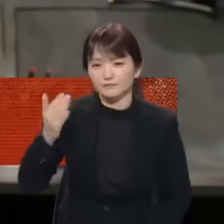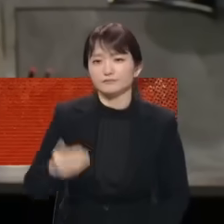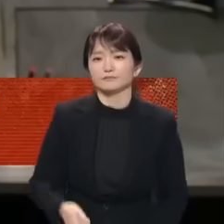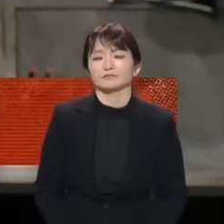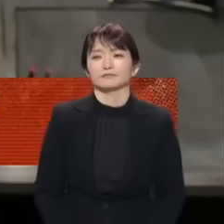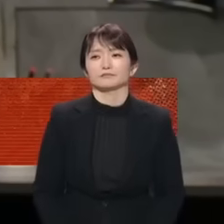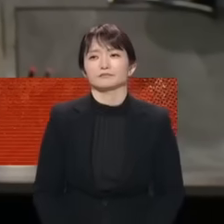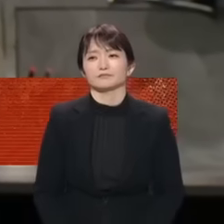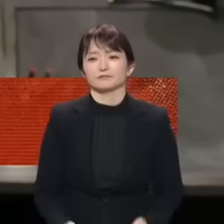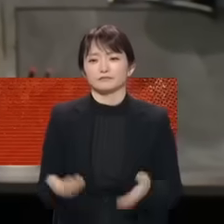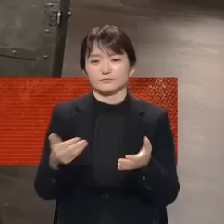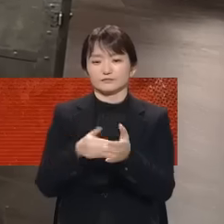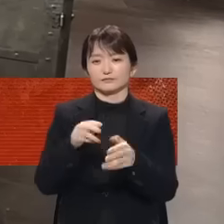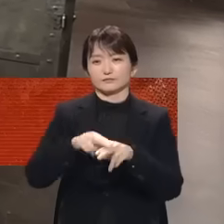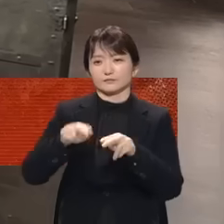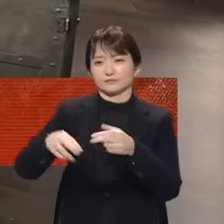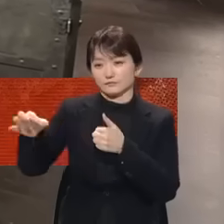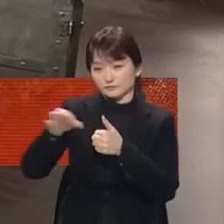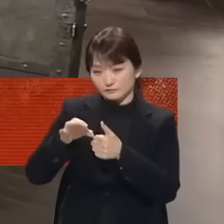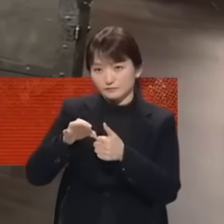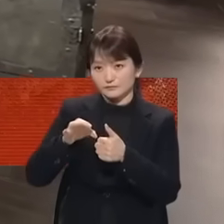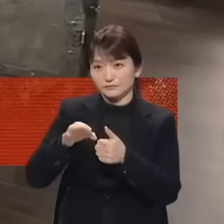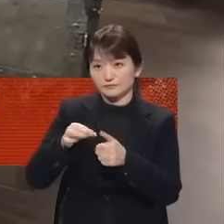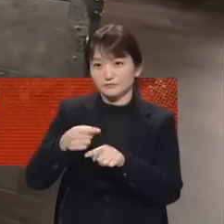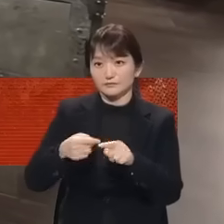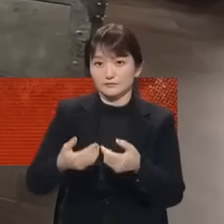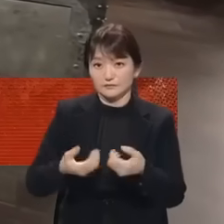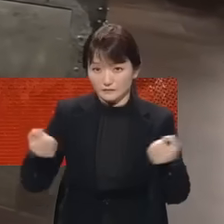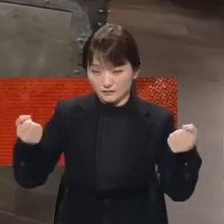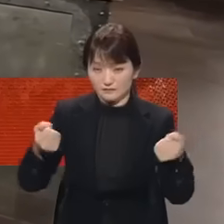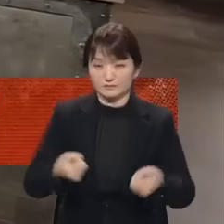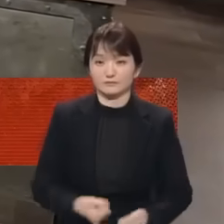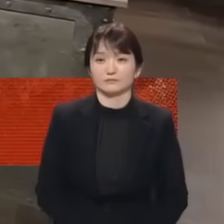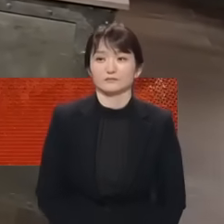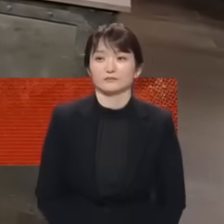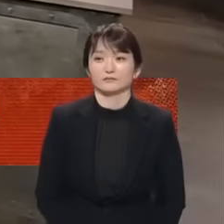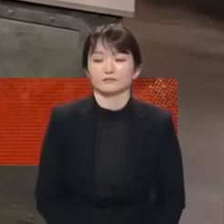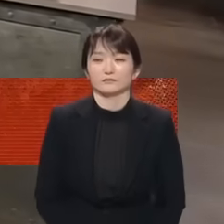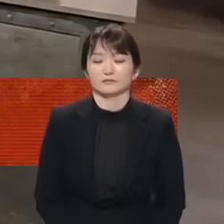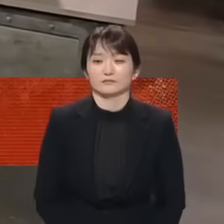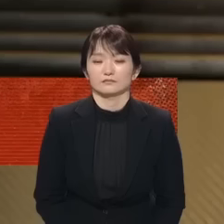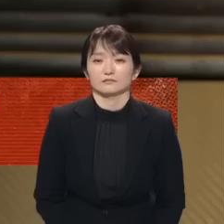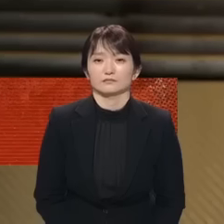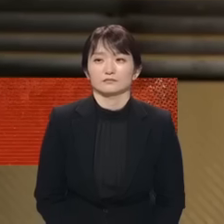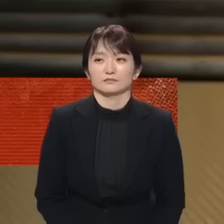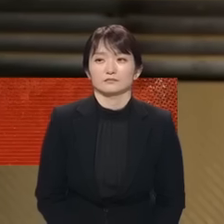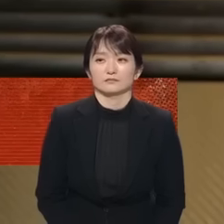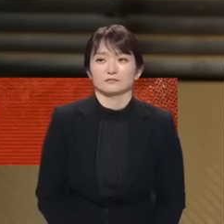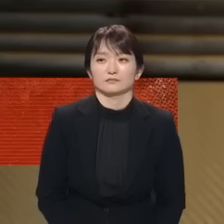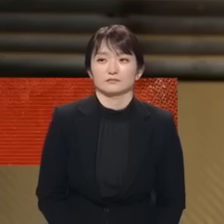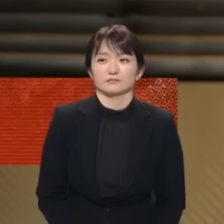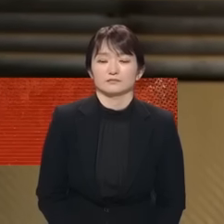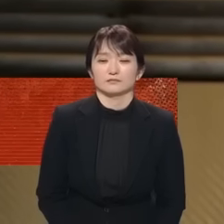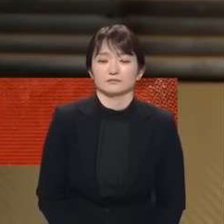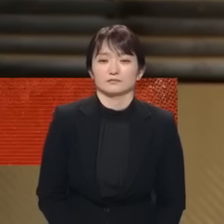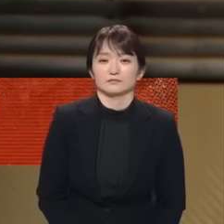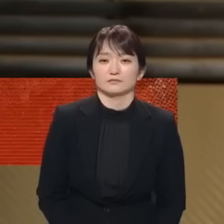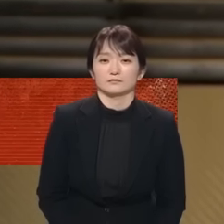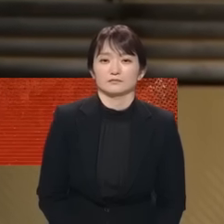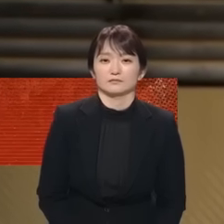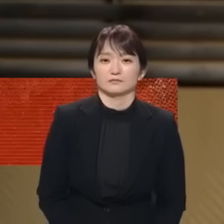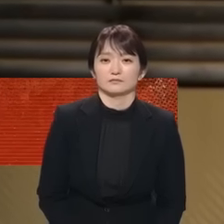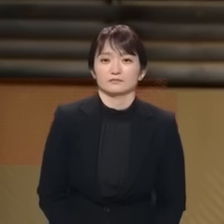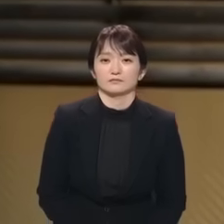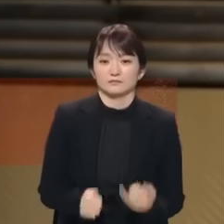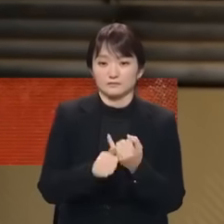퇴직 연금 무슨 연금 이거음 반으로 나누자 이거 그렇죠 사실은 사실론 관계를 이제 해소한다고 이제 표현을 합니다 법적으로는